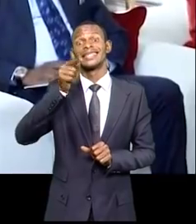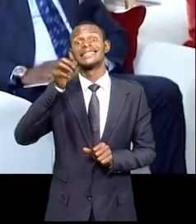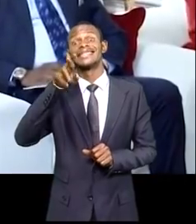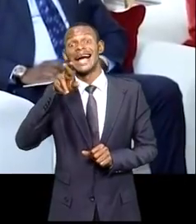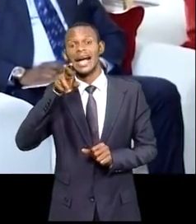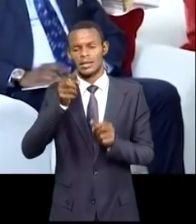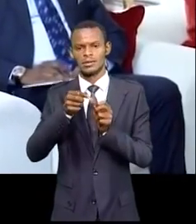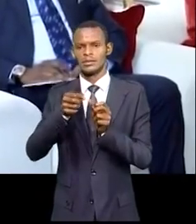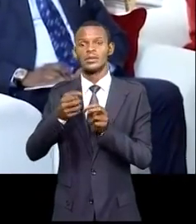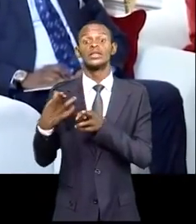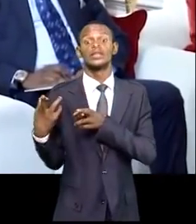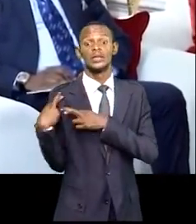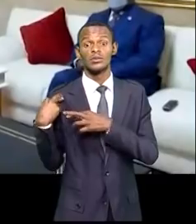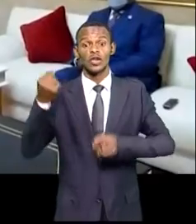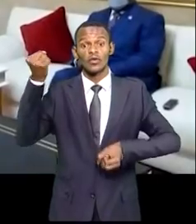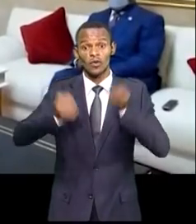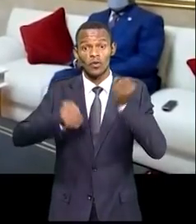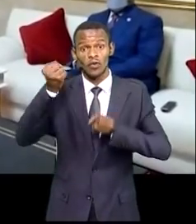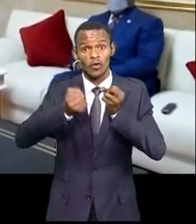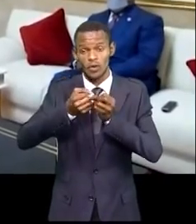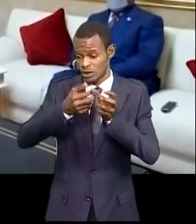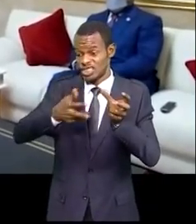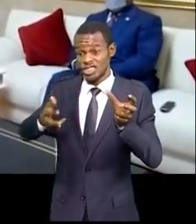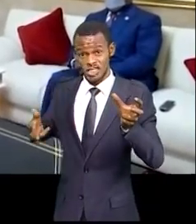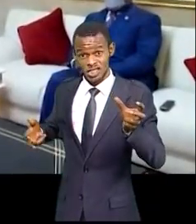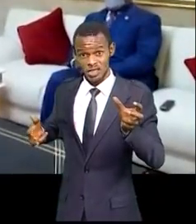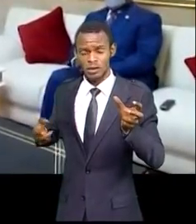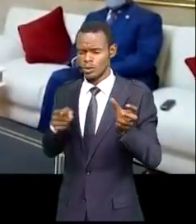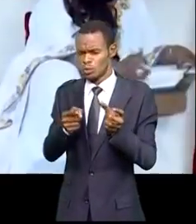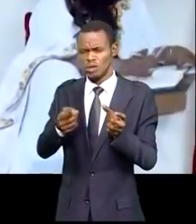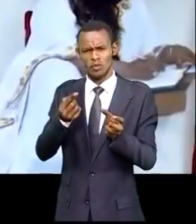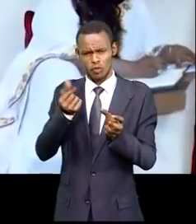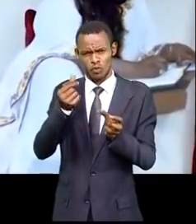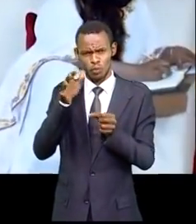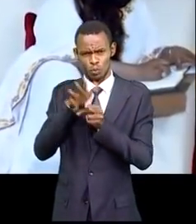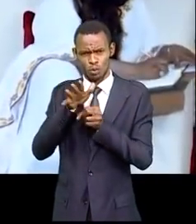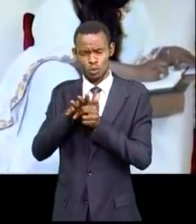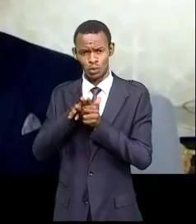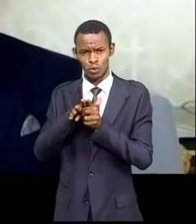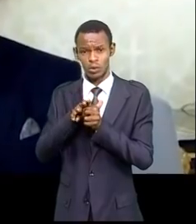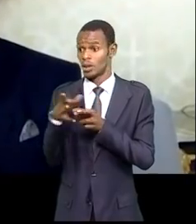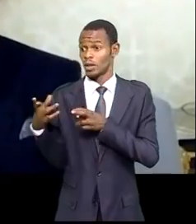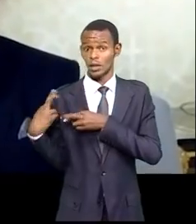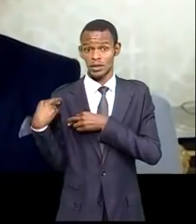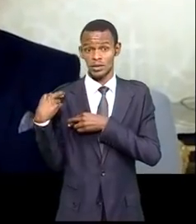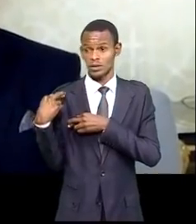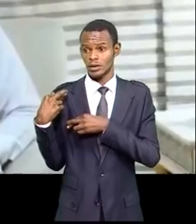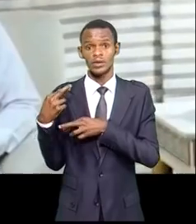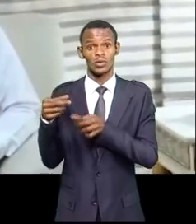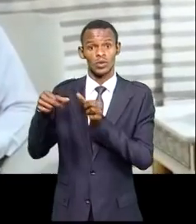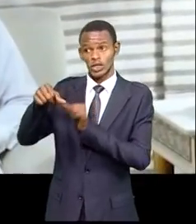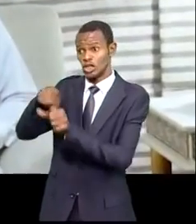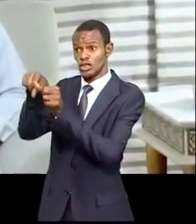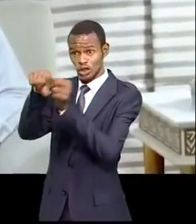véhicule d'investissement de l'état du qatar principal investisseur dans les plus grandes sociétés comme google glencore ou encore